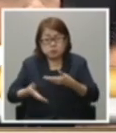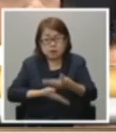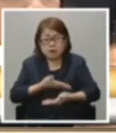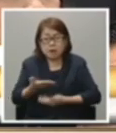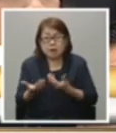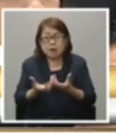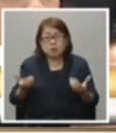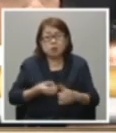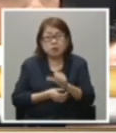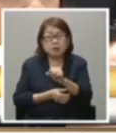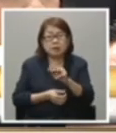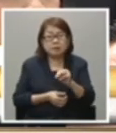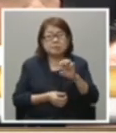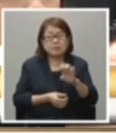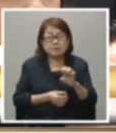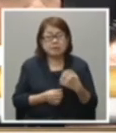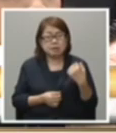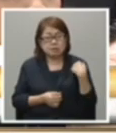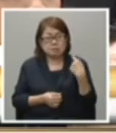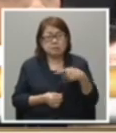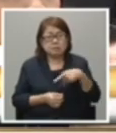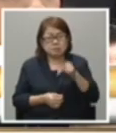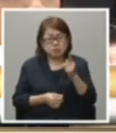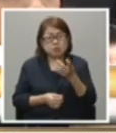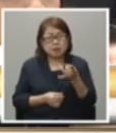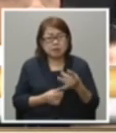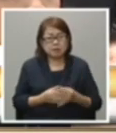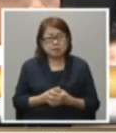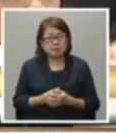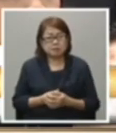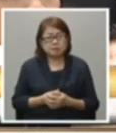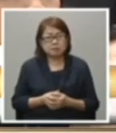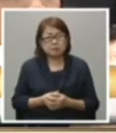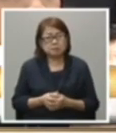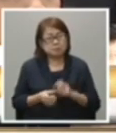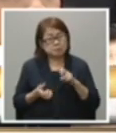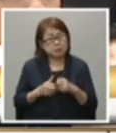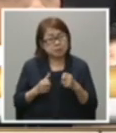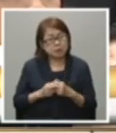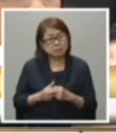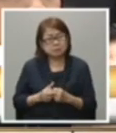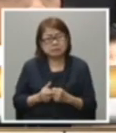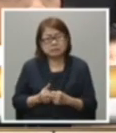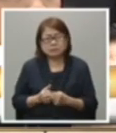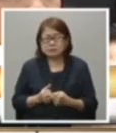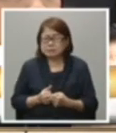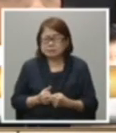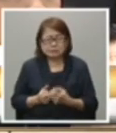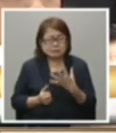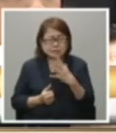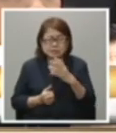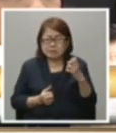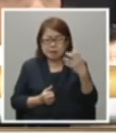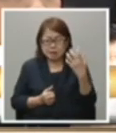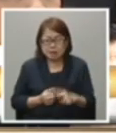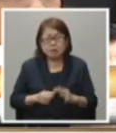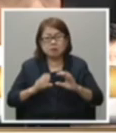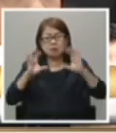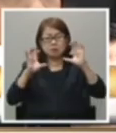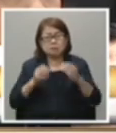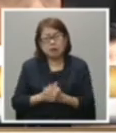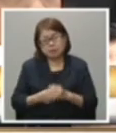นี่ยเขาได้รับผลประโยชน์หรือความเสียหายจากมาตรการของรัฐบาลยัง